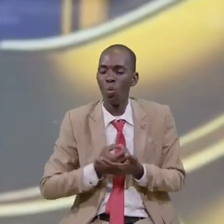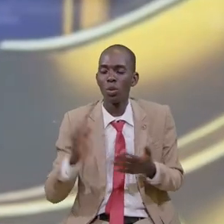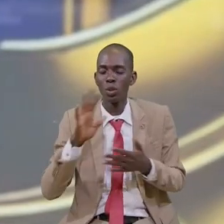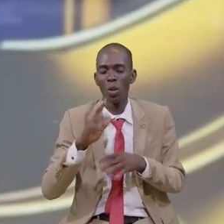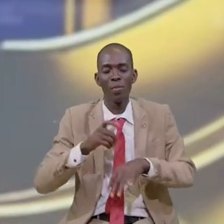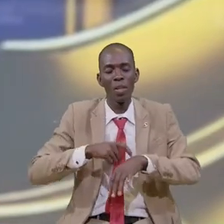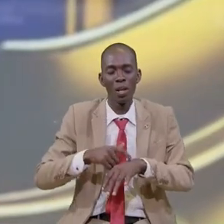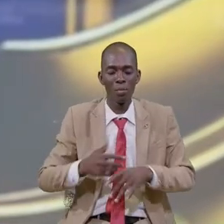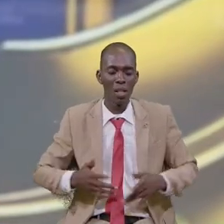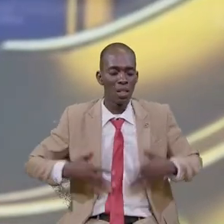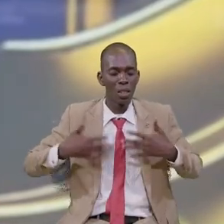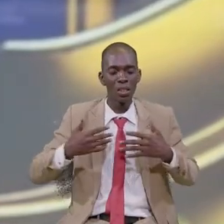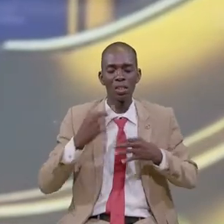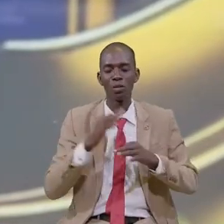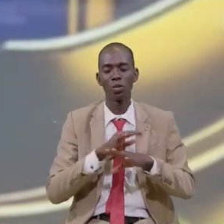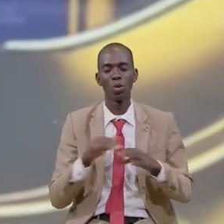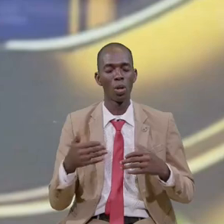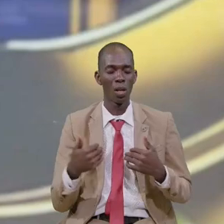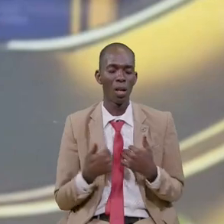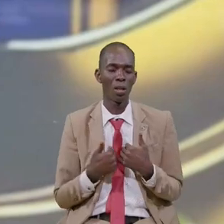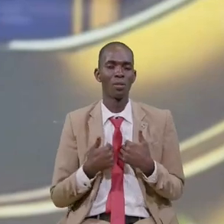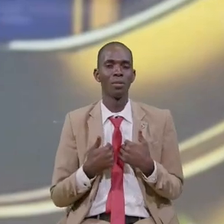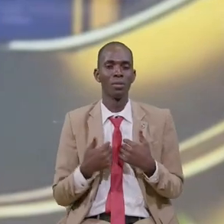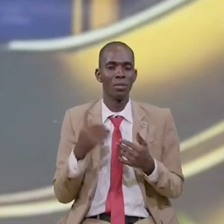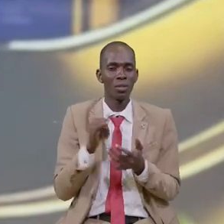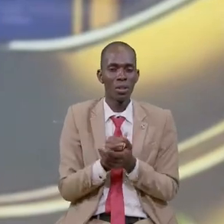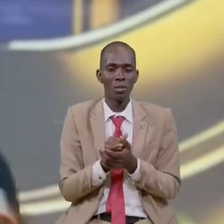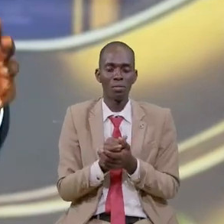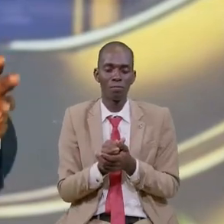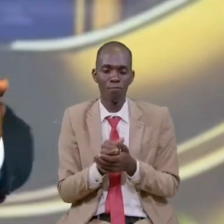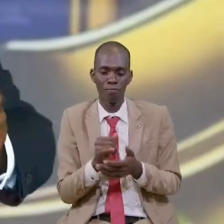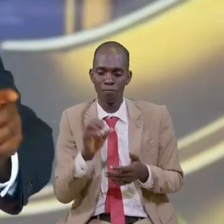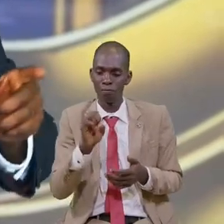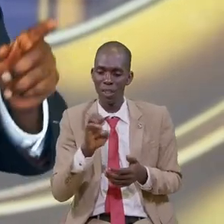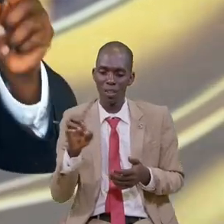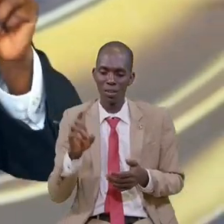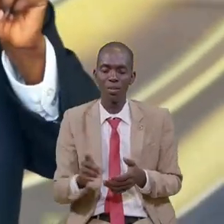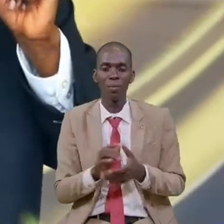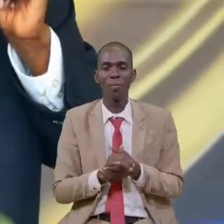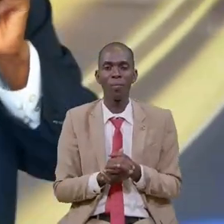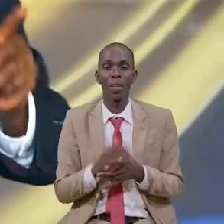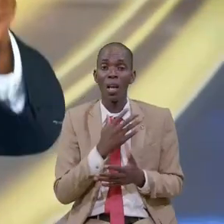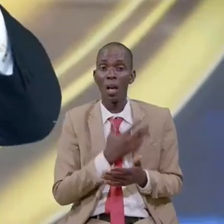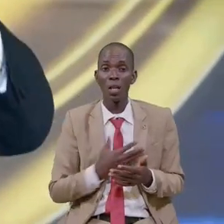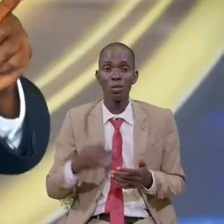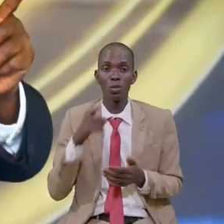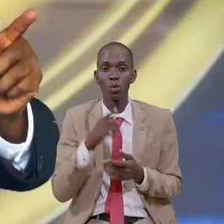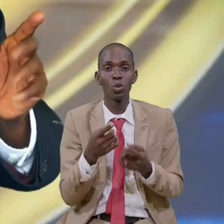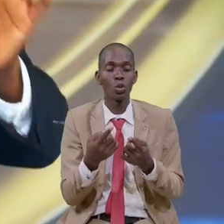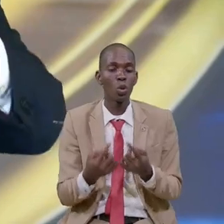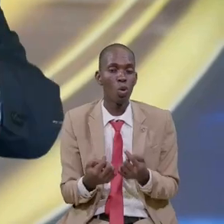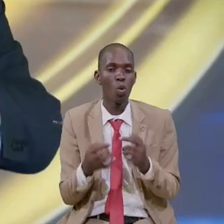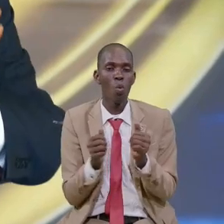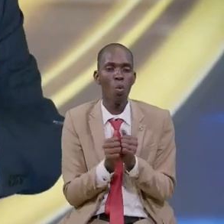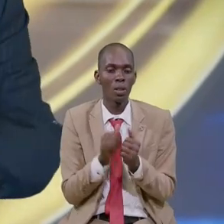tu dois avoir un grain de sénévé comme foi. Et tu viens avec